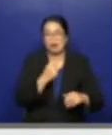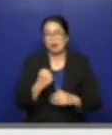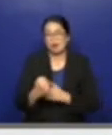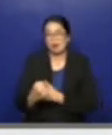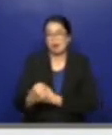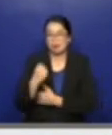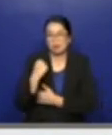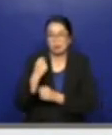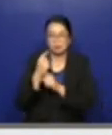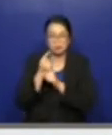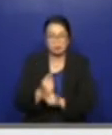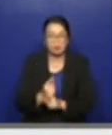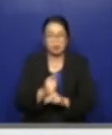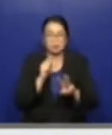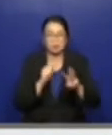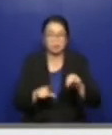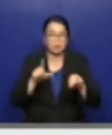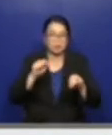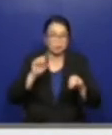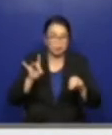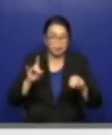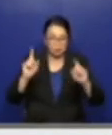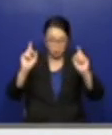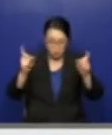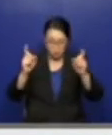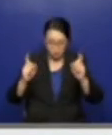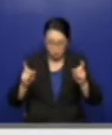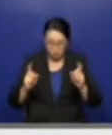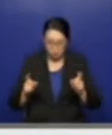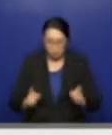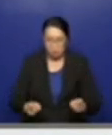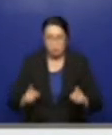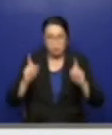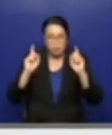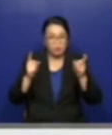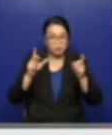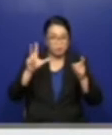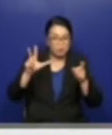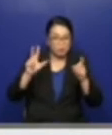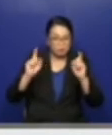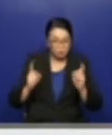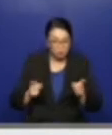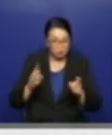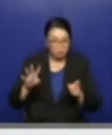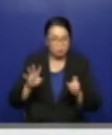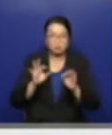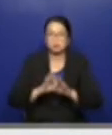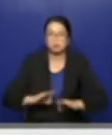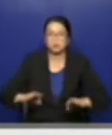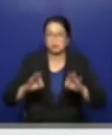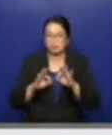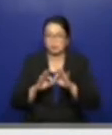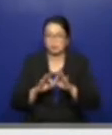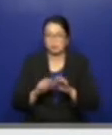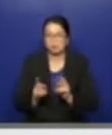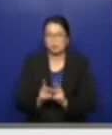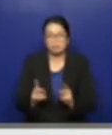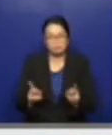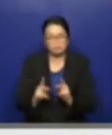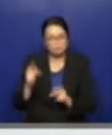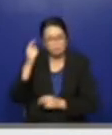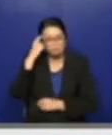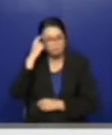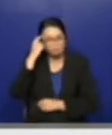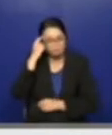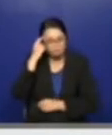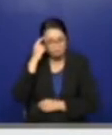29มีหลายวงเล็บครับวงเล็บ3กับวงเล็บ4นี่สำคัญคณะกรรมการชุดนี้ฮะท่าน